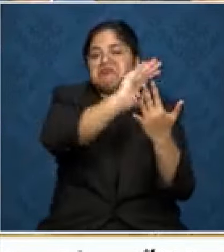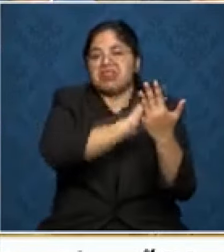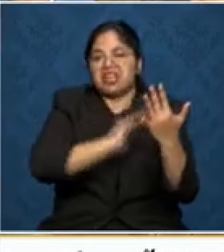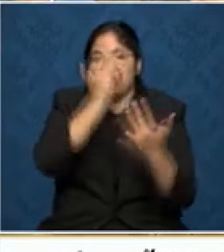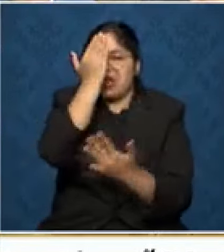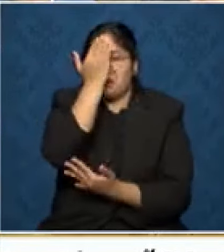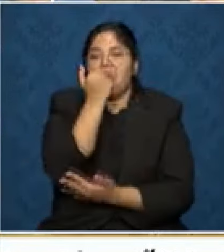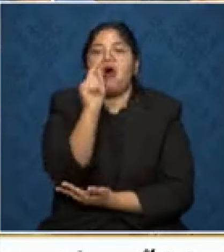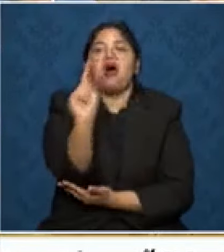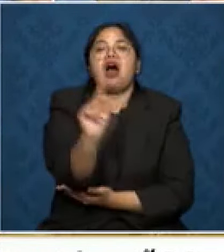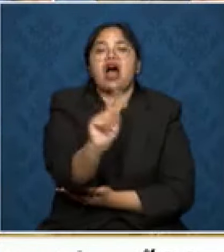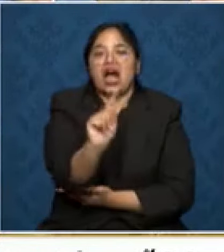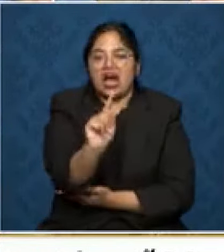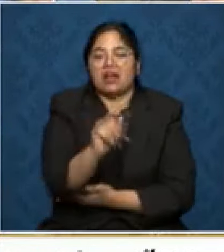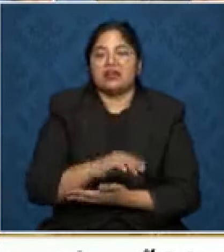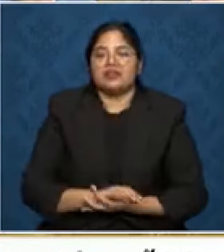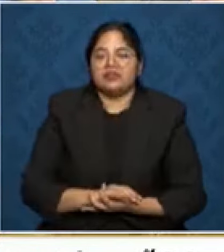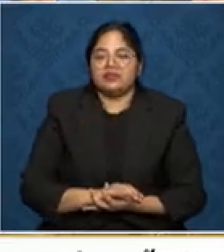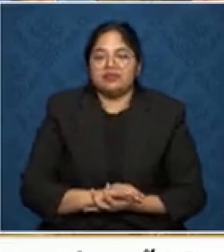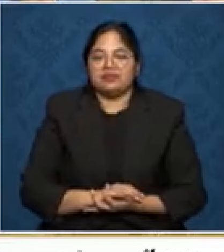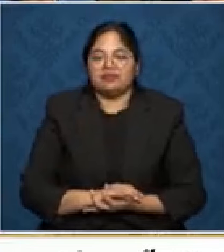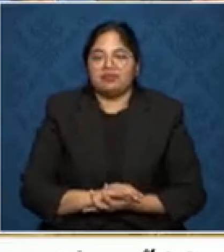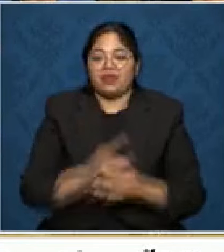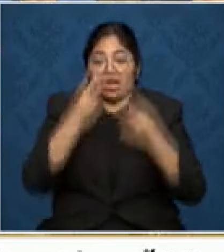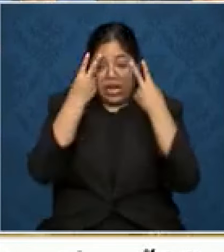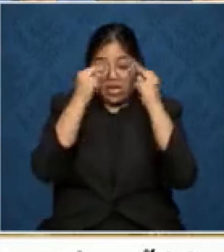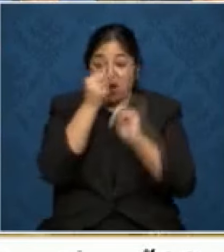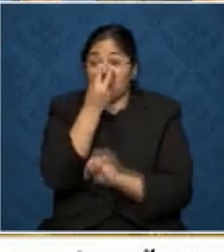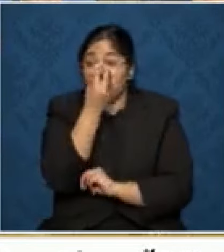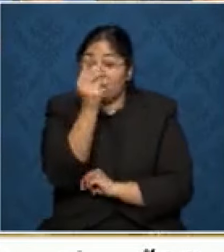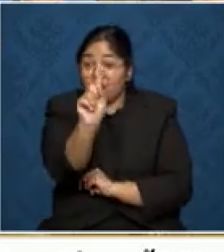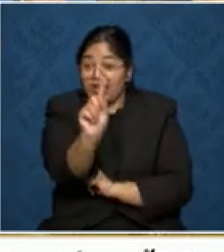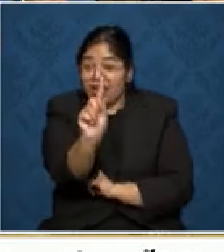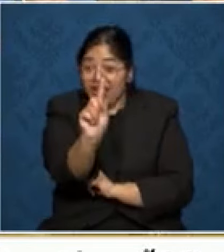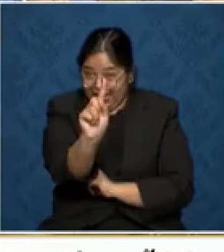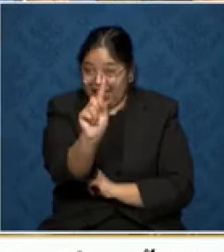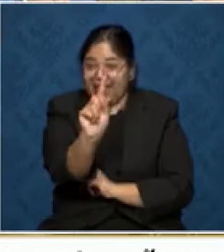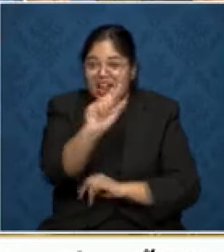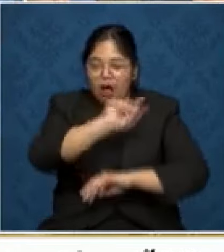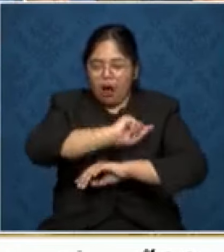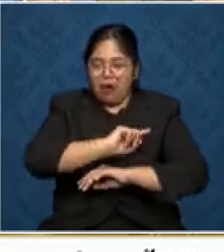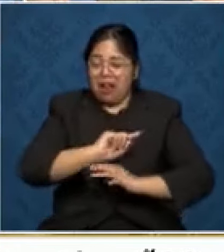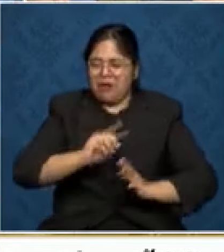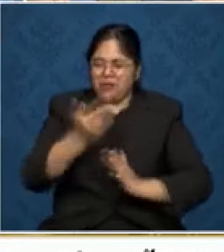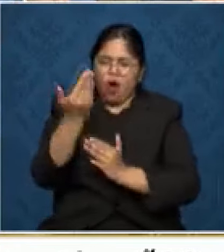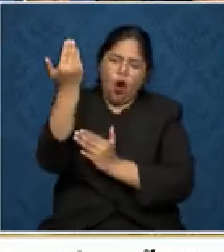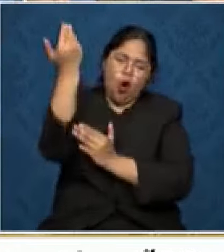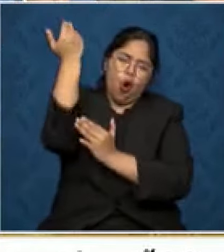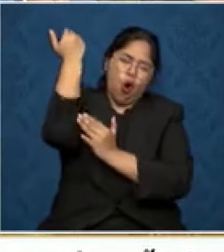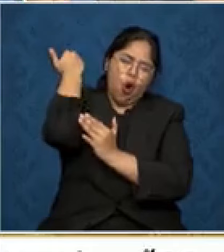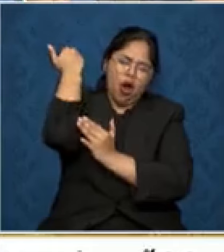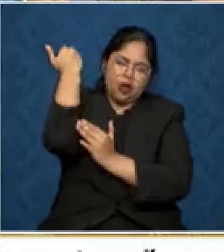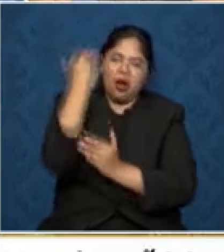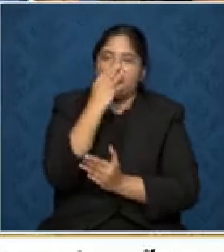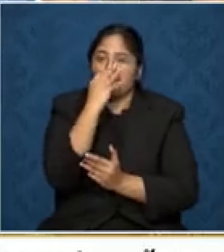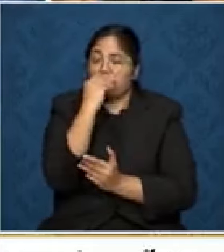พ้นท่านนายกไปดูสิครับวันแรกที่เกิดเหตุการณ์อะไรขึ้นไม่อยากพูดลึกเอาแต่